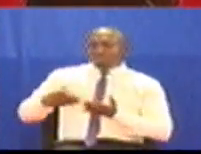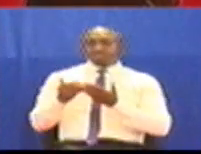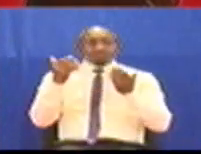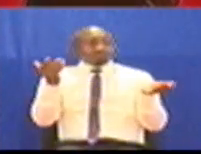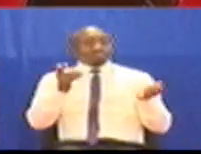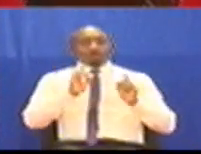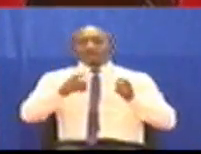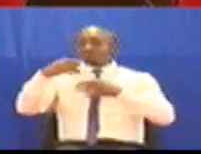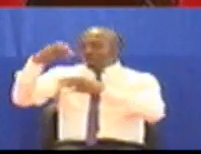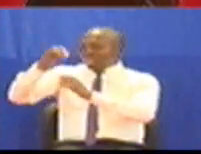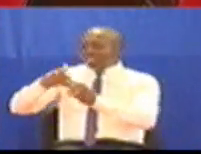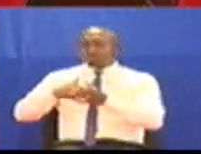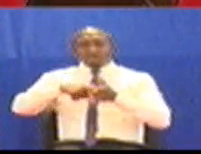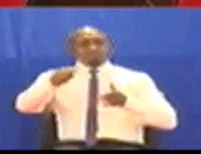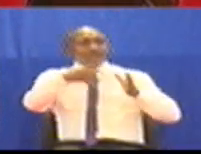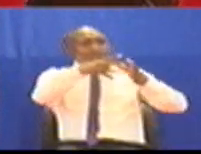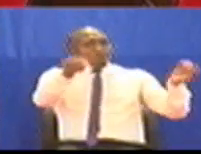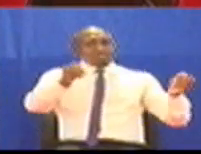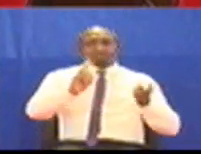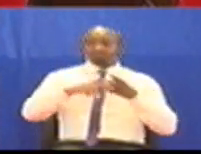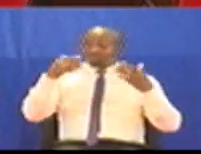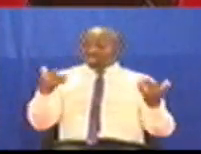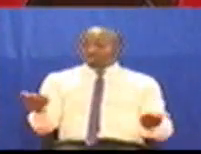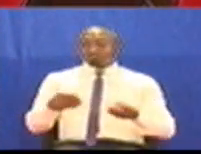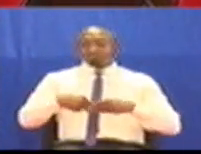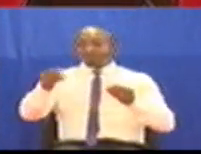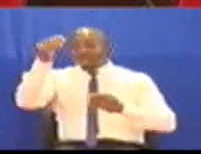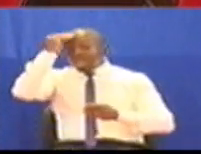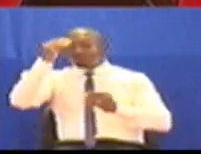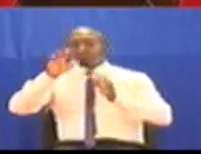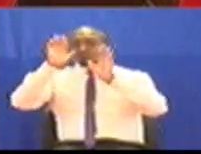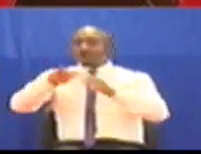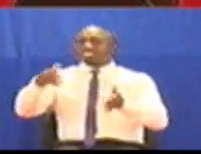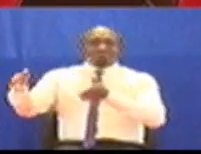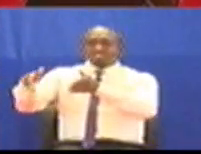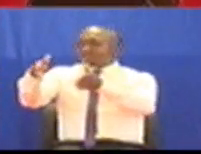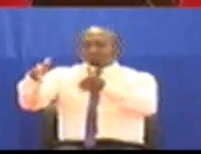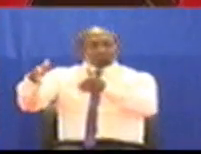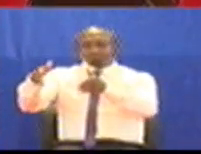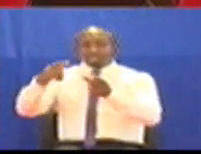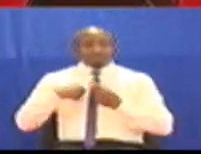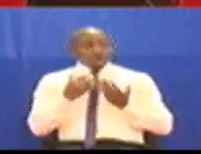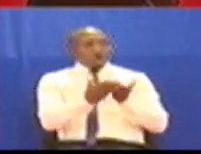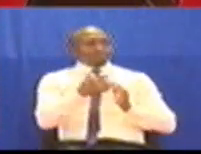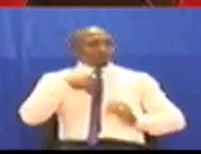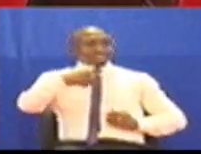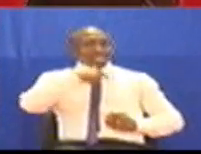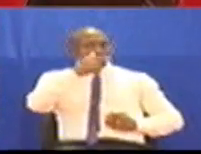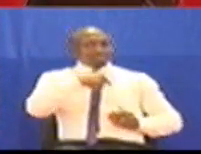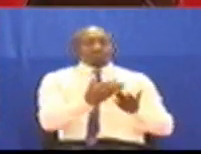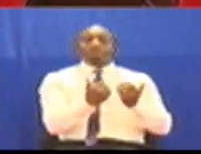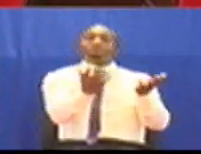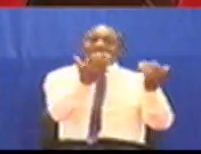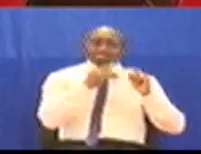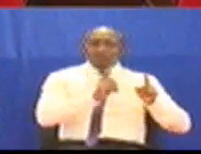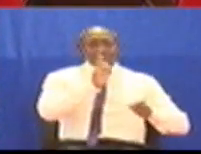Walimu wa sayansi wanasomeshwa bure na serikali. Leo tunawasomesha, tunaenda kuwaacha mtaani. Mimi niombe wizara ya TAMISEMI, kwa sababu tunahitaji walimu.